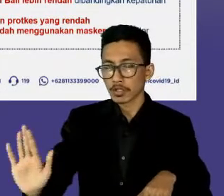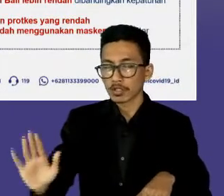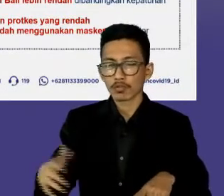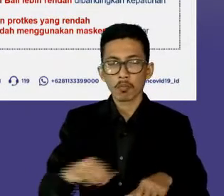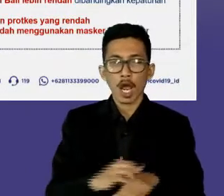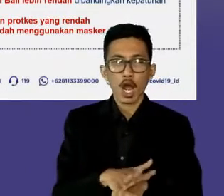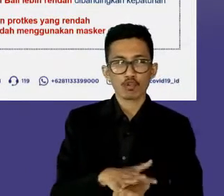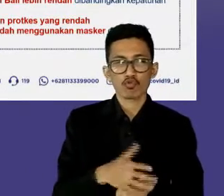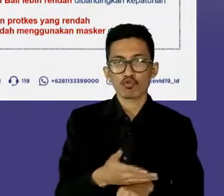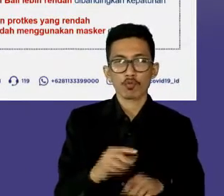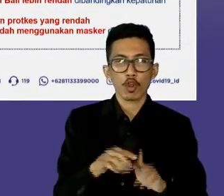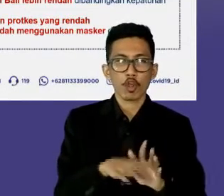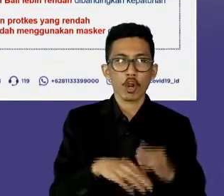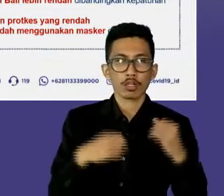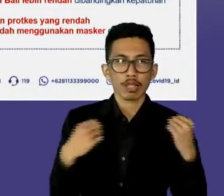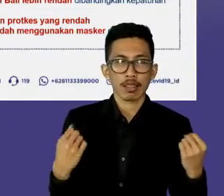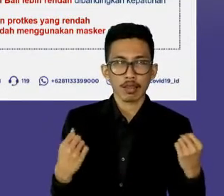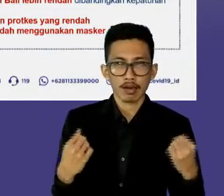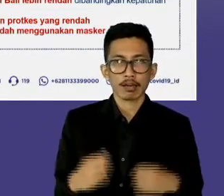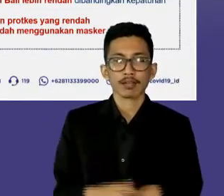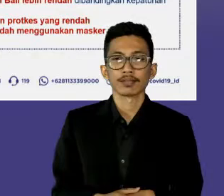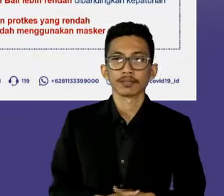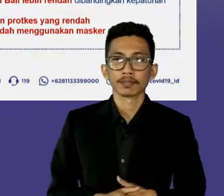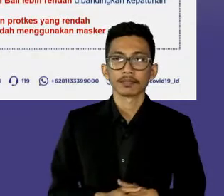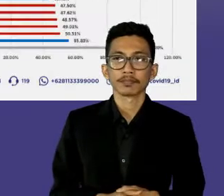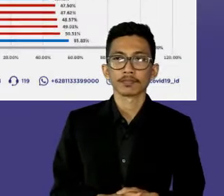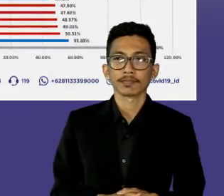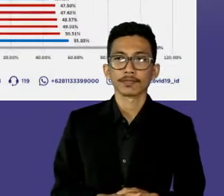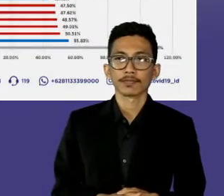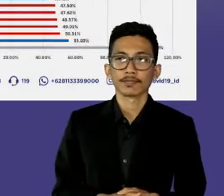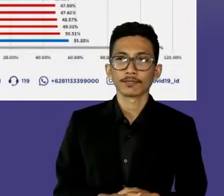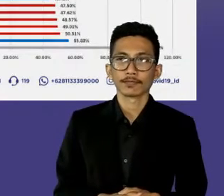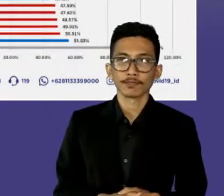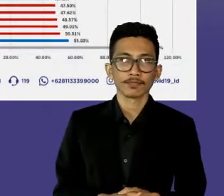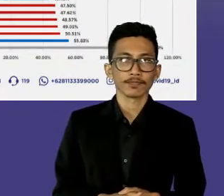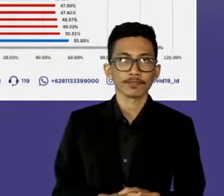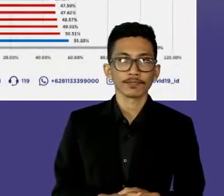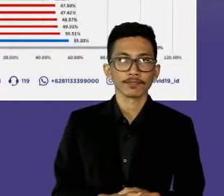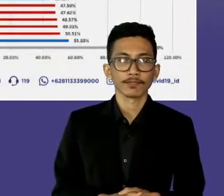berpengaruh. Kita lanjut ke slide berikutnya Dr. Lola.